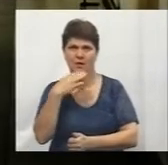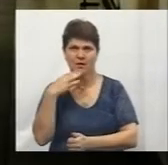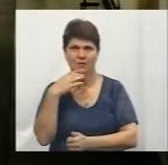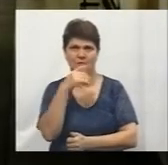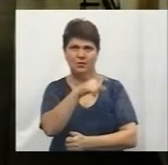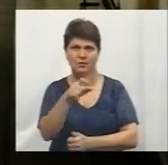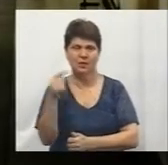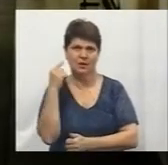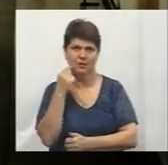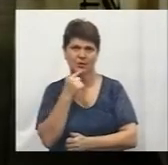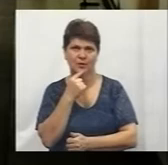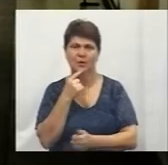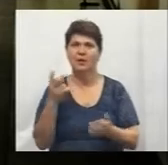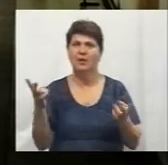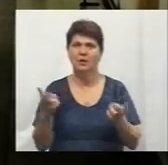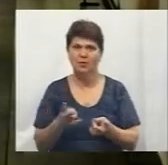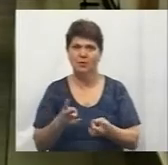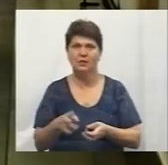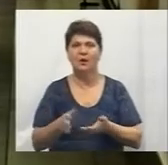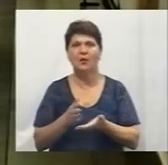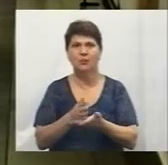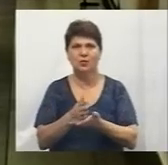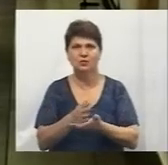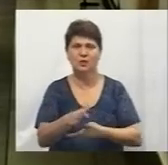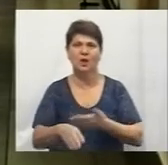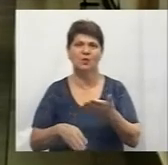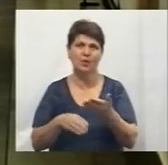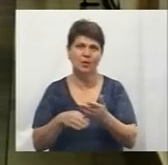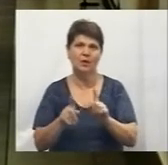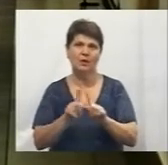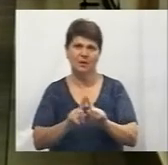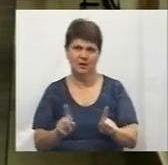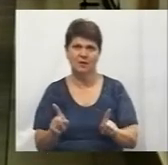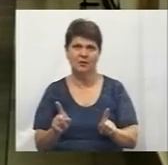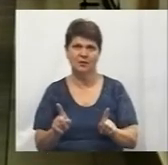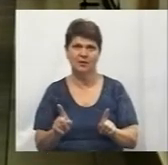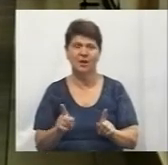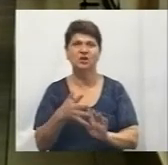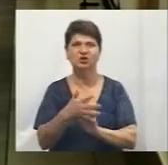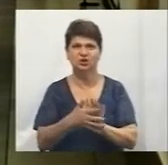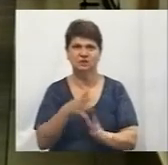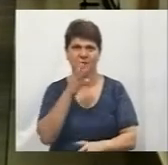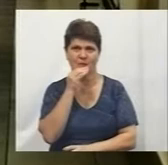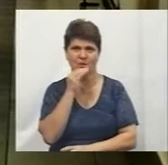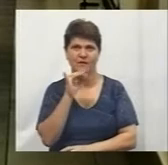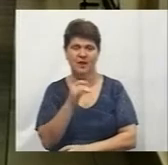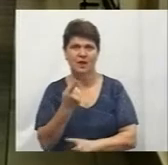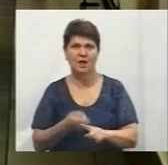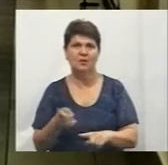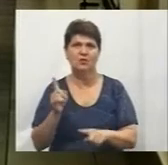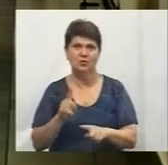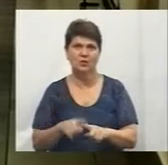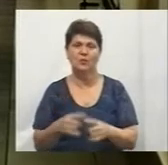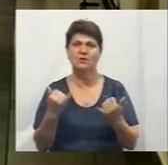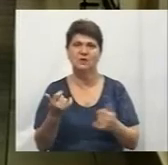які потребують цієї послуги і допомоги іменно в жестовій мові. І тому